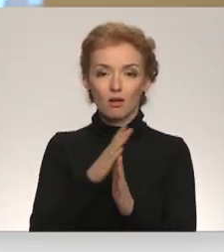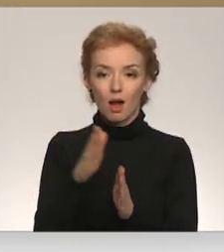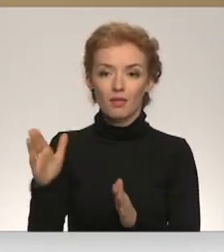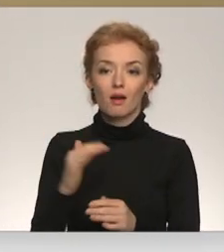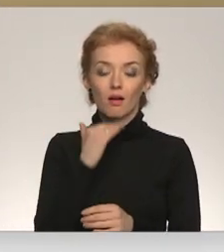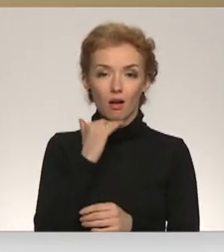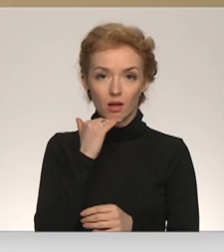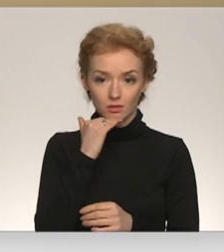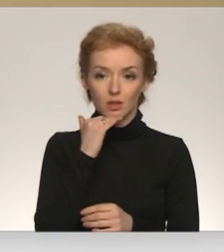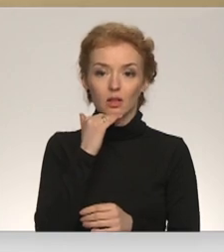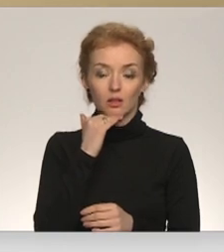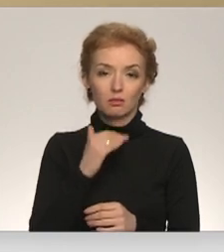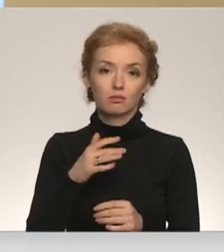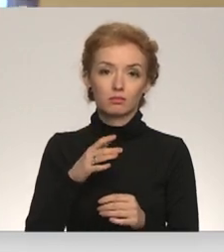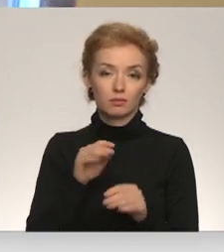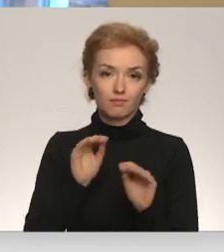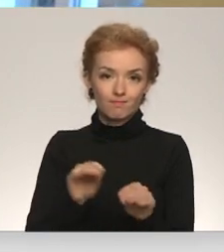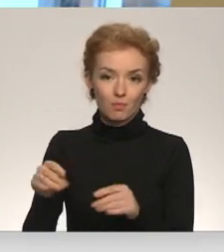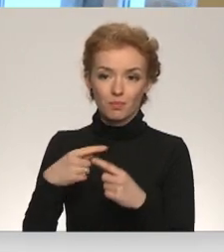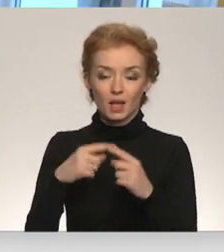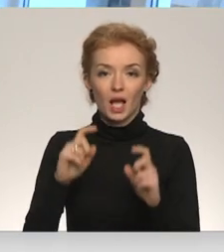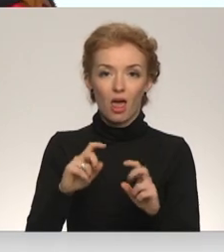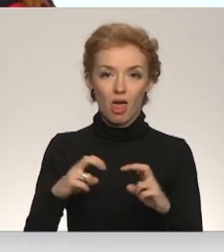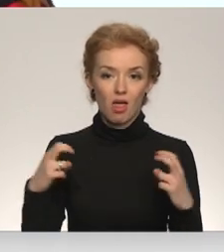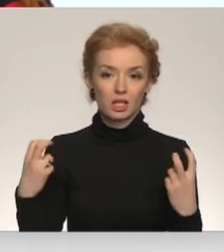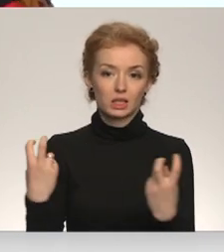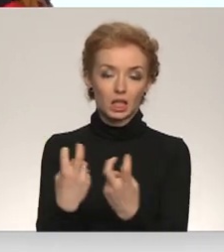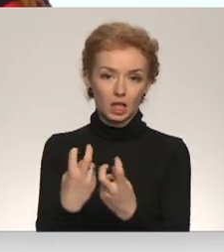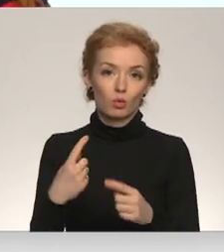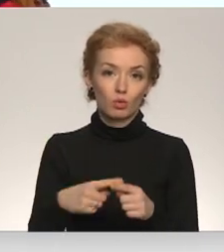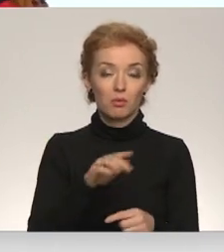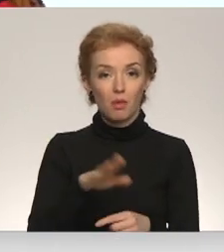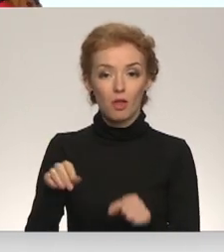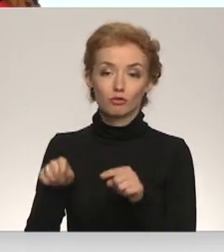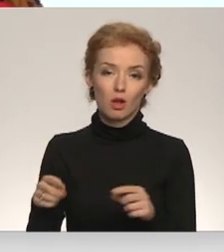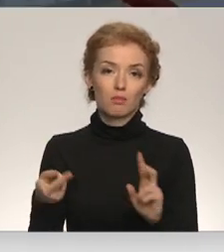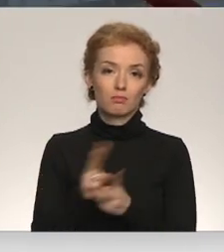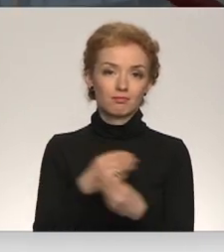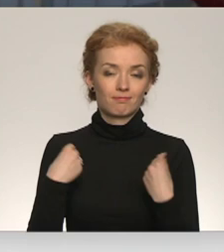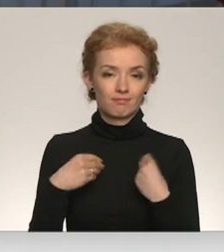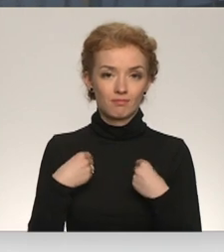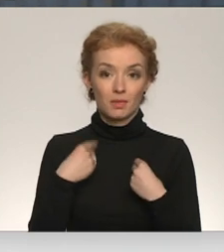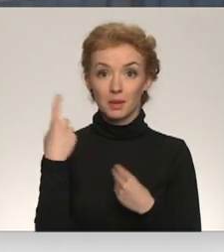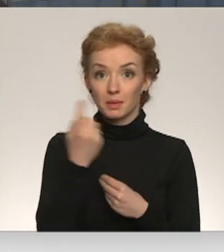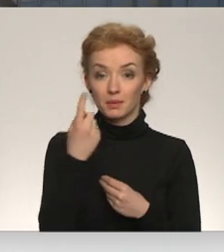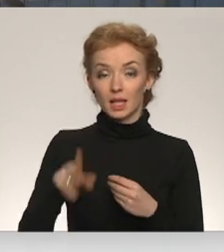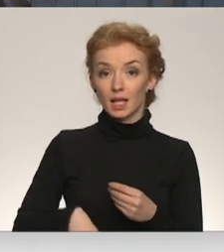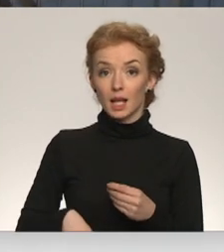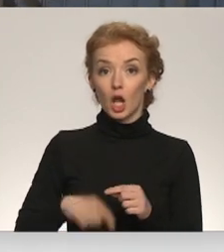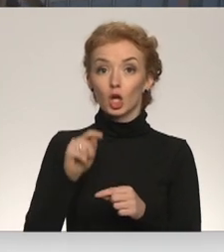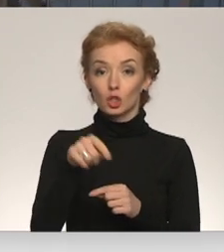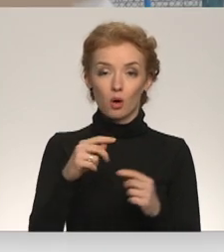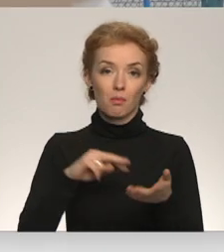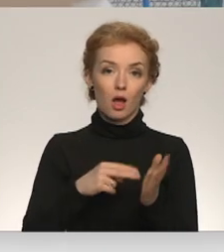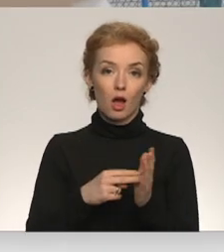klasē, ja caur klasīti, ot saliktas šeit tādi krēsli, ja? Un bērni šeit pārģērbjas. Pirmdien direktore plāno